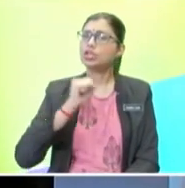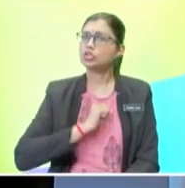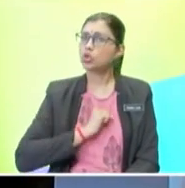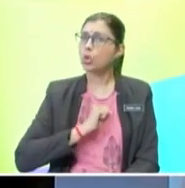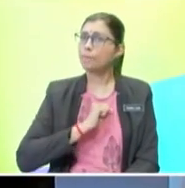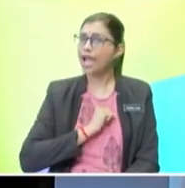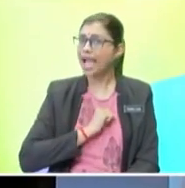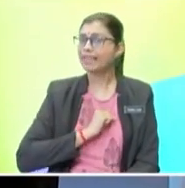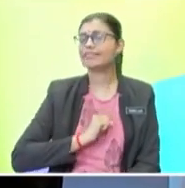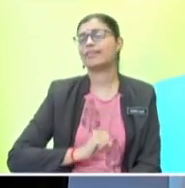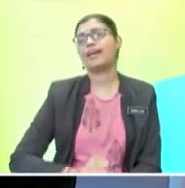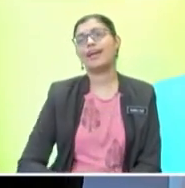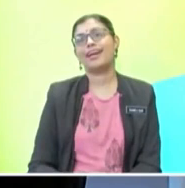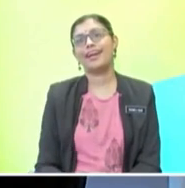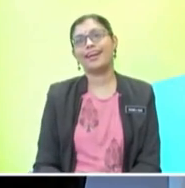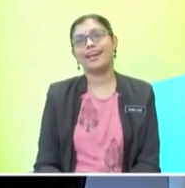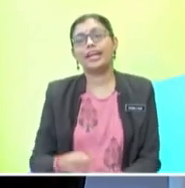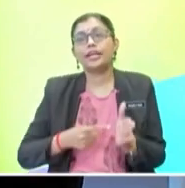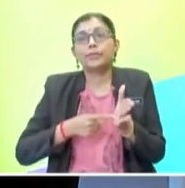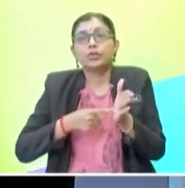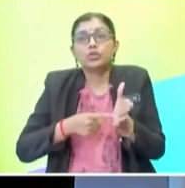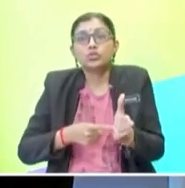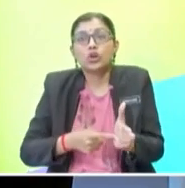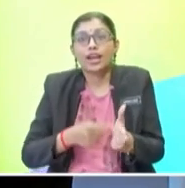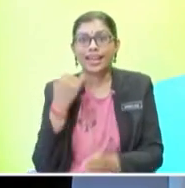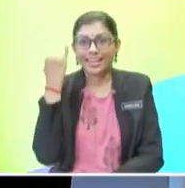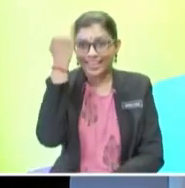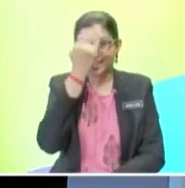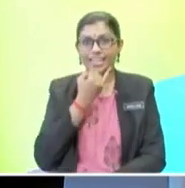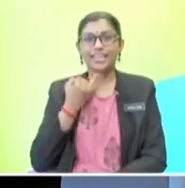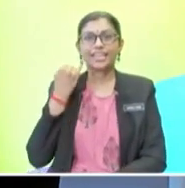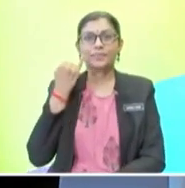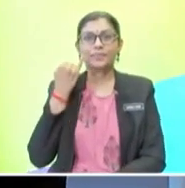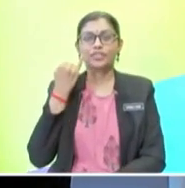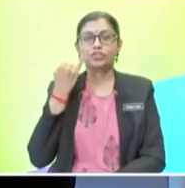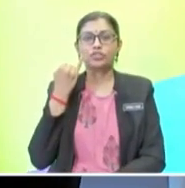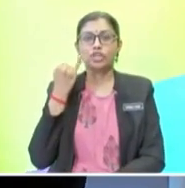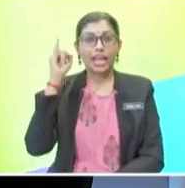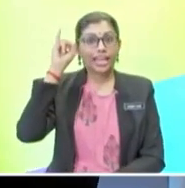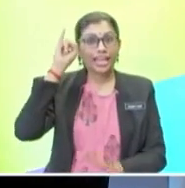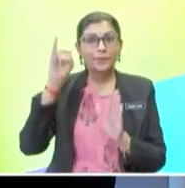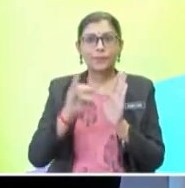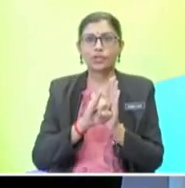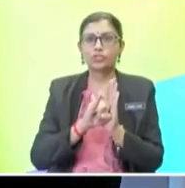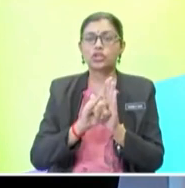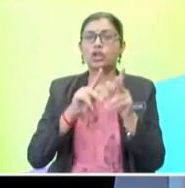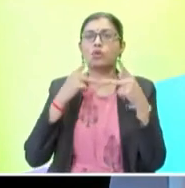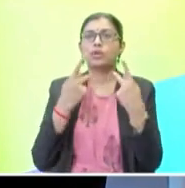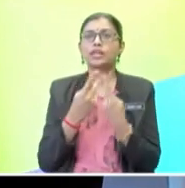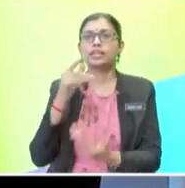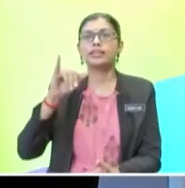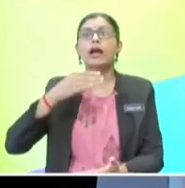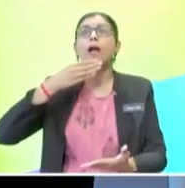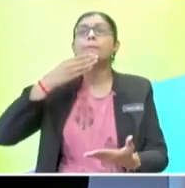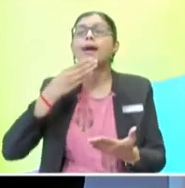beradab dan bersopan, mereka akan menunjukkan imej keluarga kita adalah imej keluarga yang terbaik. Dan untuk